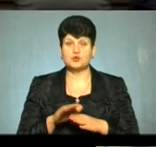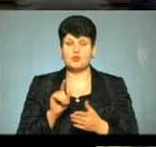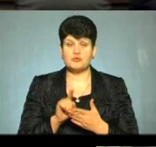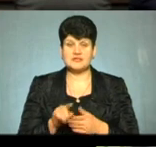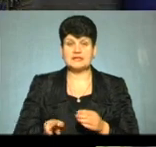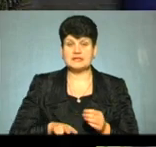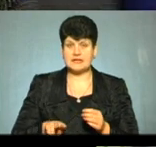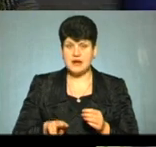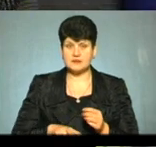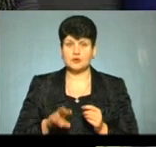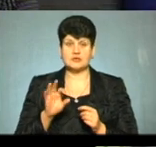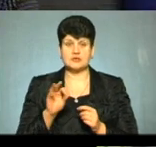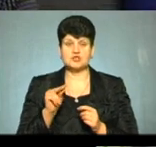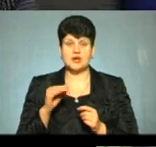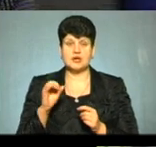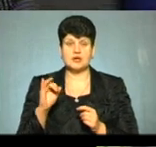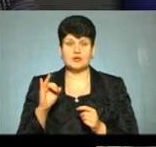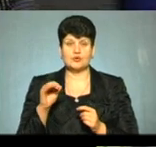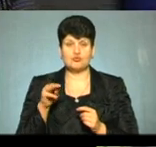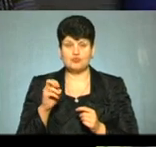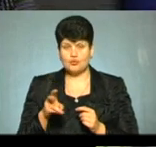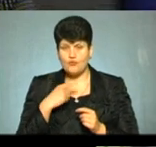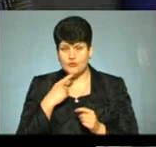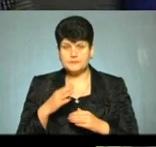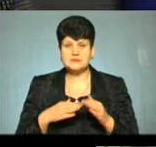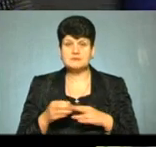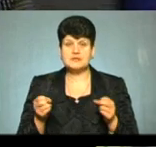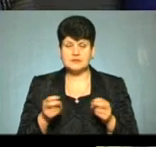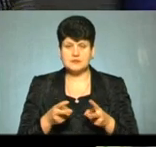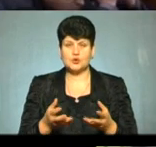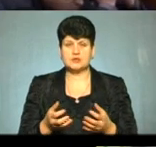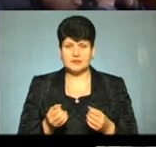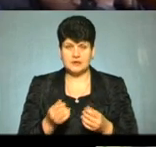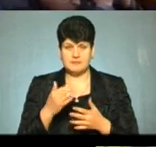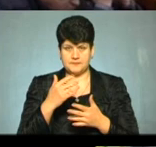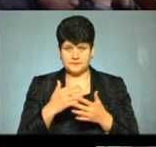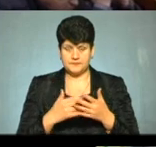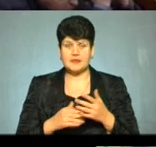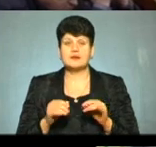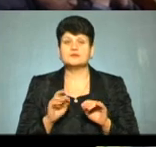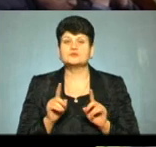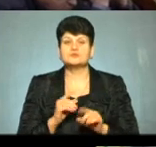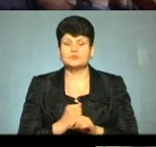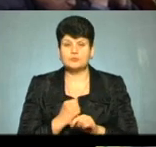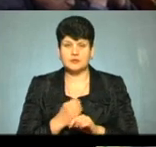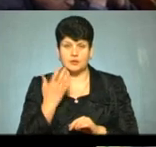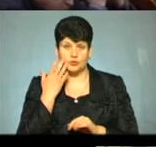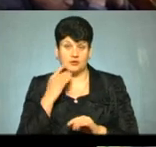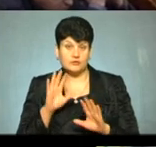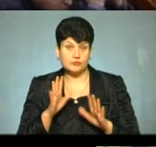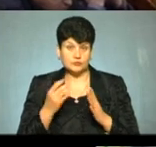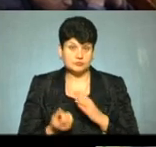директора обласного лабораторного центру Оксана Чайчук каже, фахівці лабораторного центру отримали алгоритм дій у разі виявлення